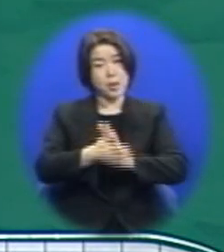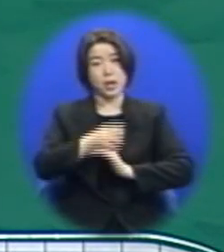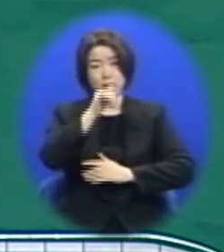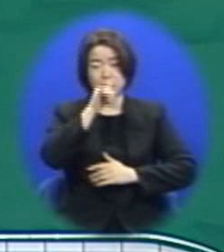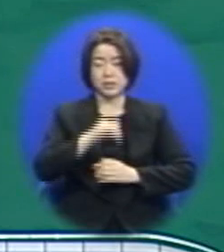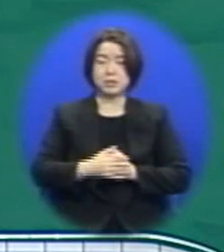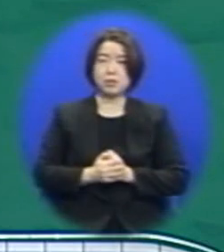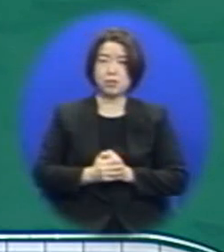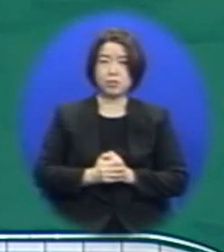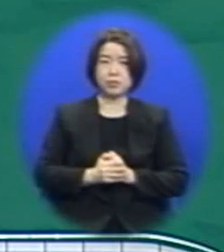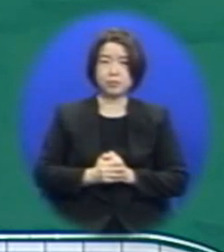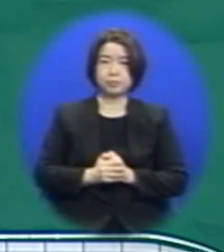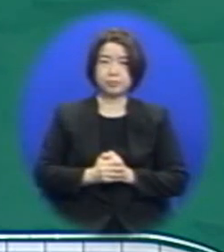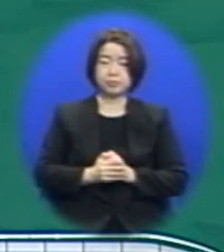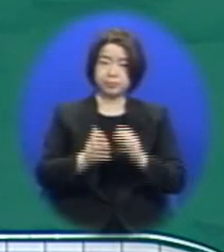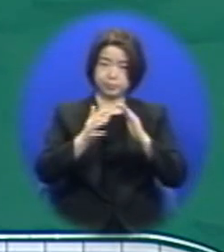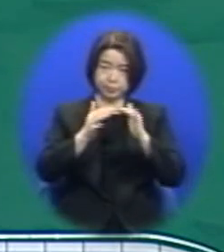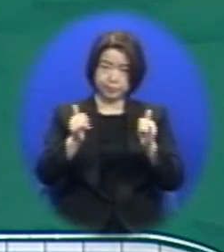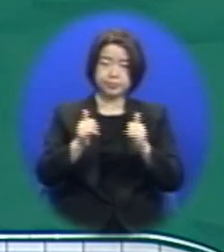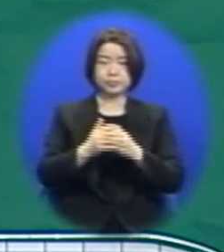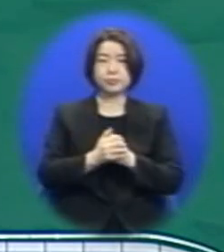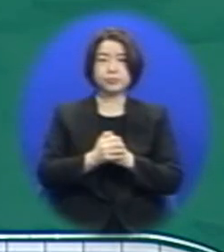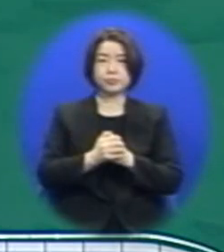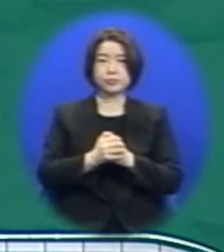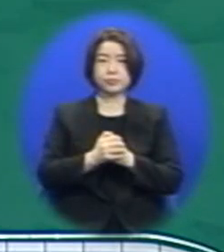변하실까? 사람은